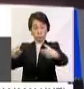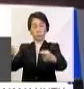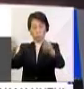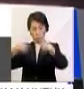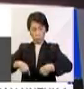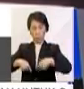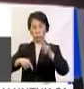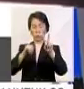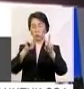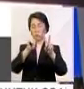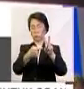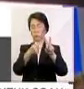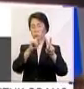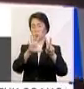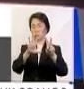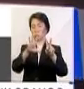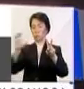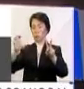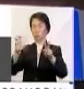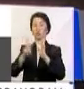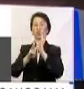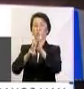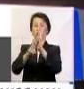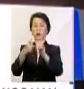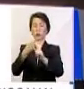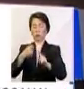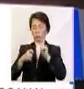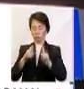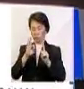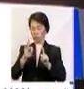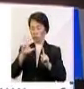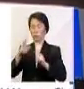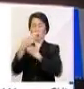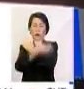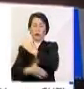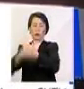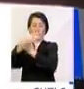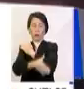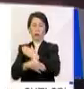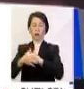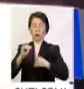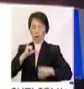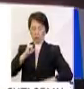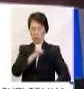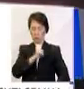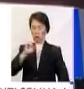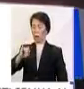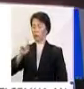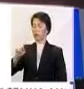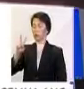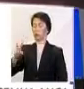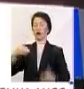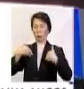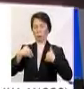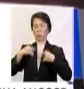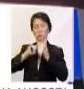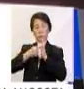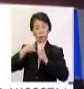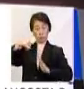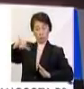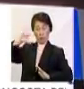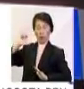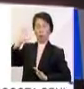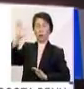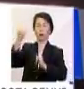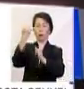kira-kira 2,500 perwakilan dari 193 buah negara anggota ITU berlangsung sejak semalam dan